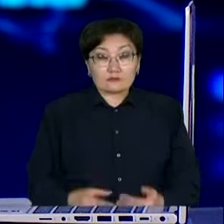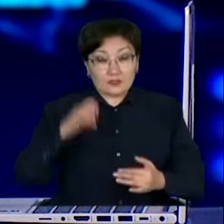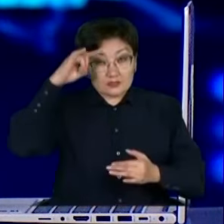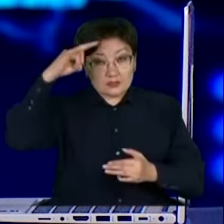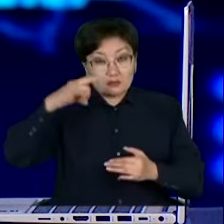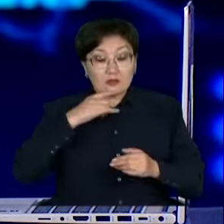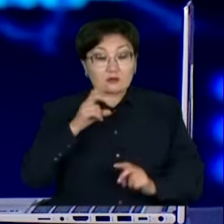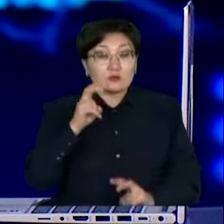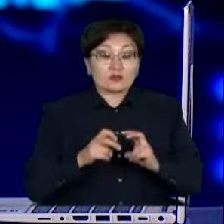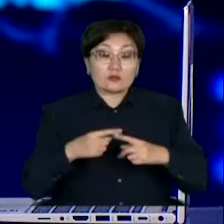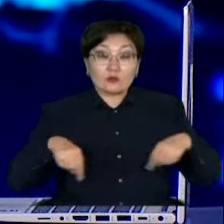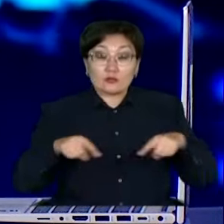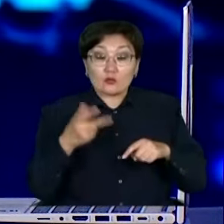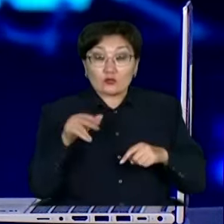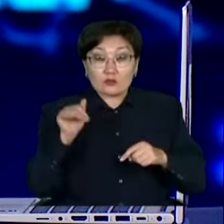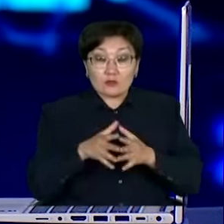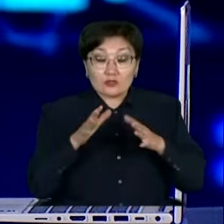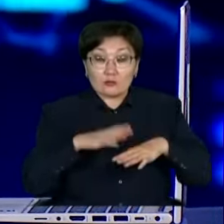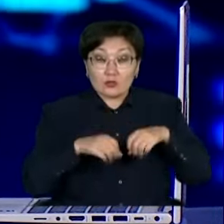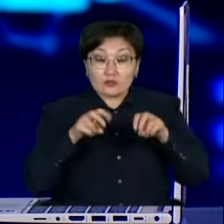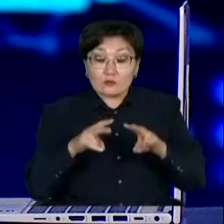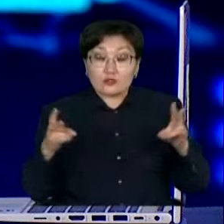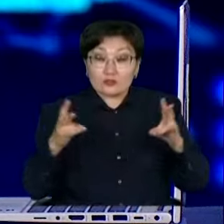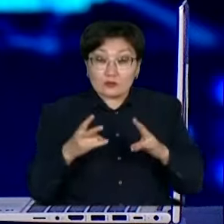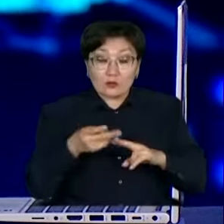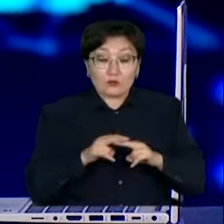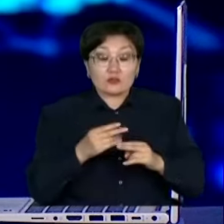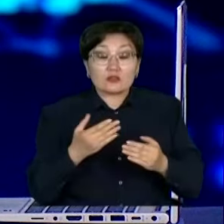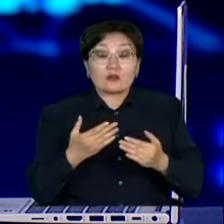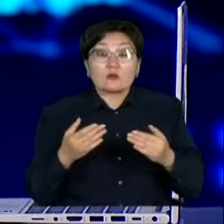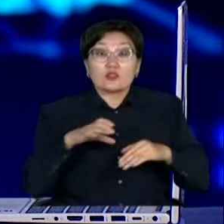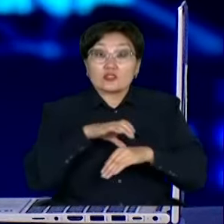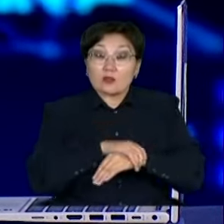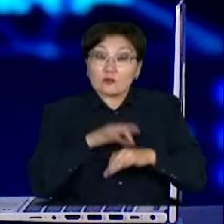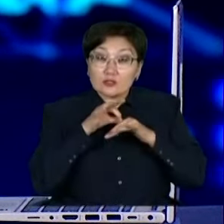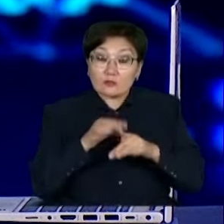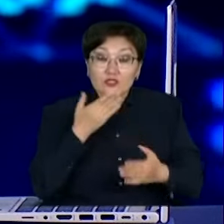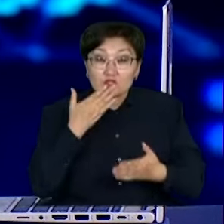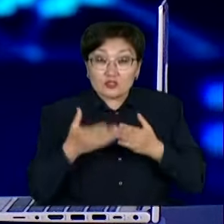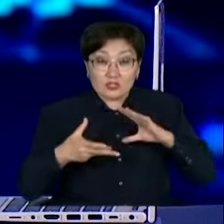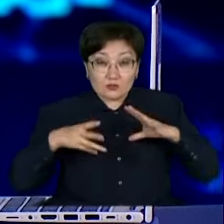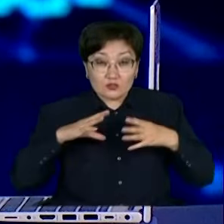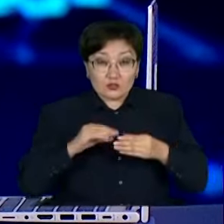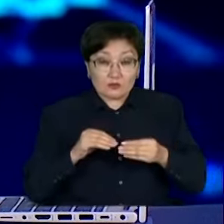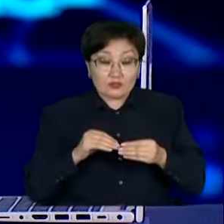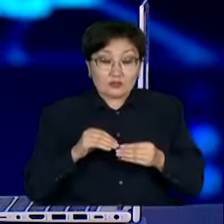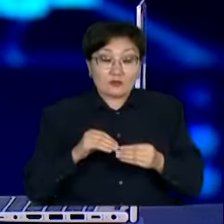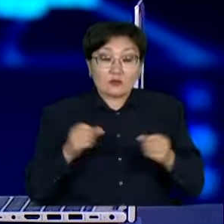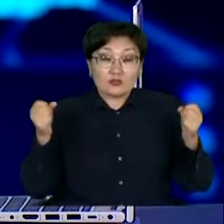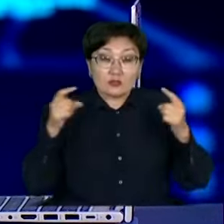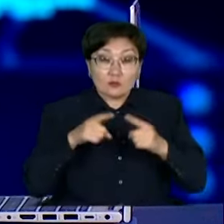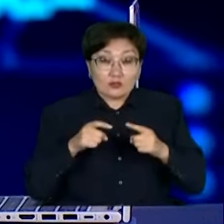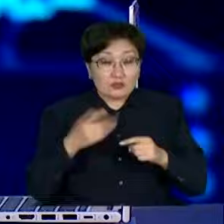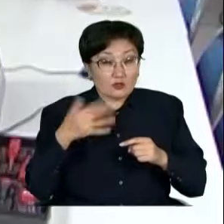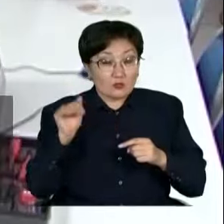Еліміздегі кәсіпорындар 30 мыңнан аса маманға мұқтаж. Бұл сұраныстан анықтау үшін жүргізілген сауалнама нәтижесінде белгілі болды. Оған